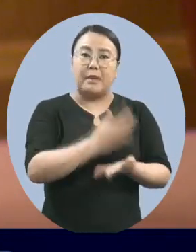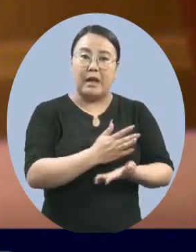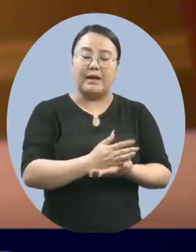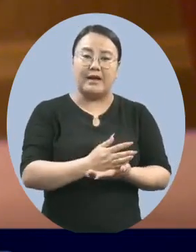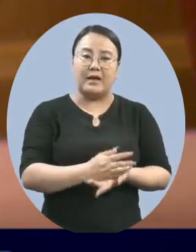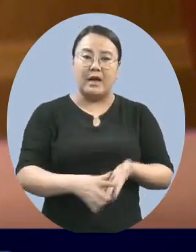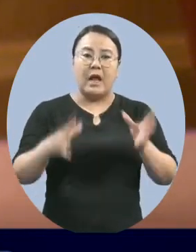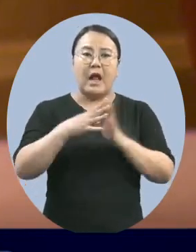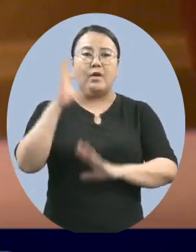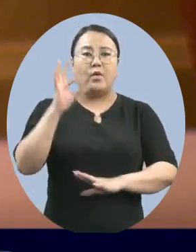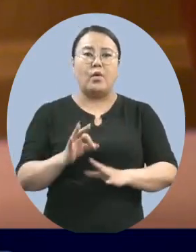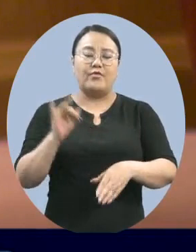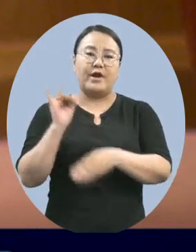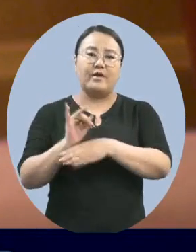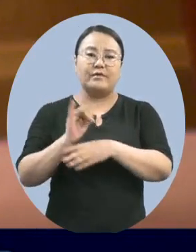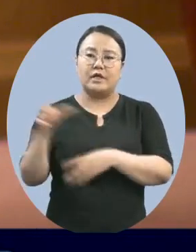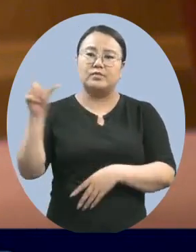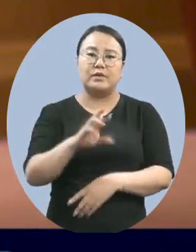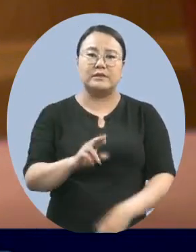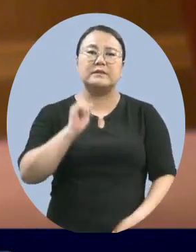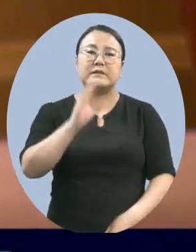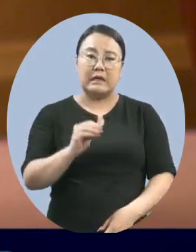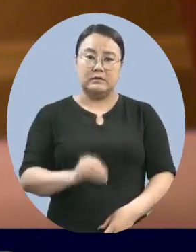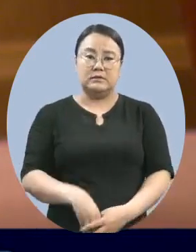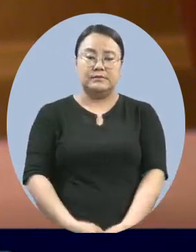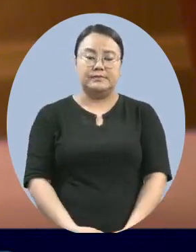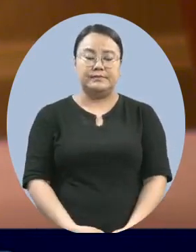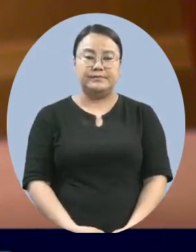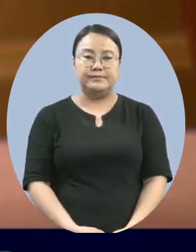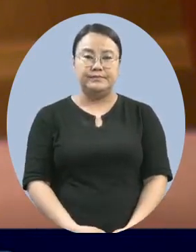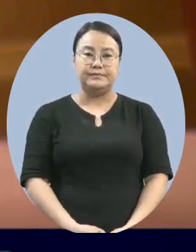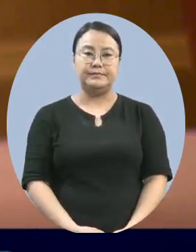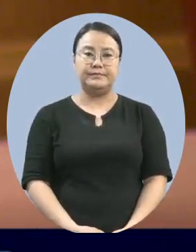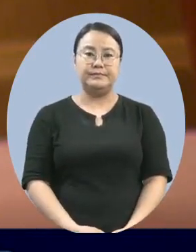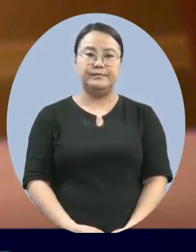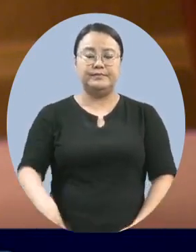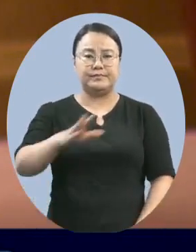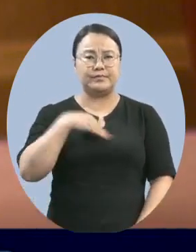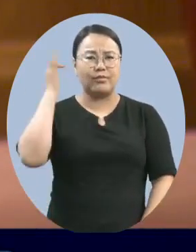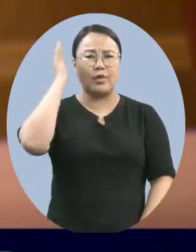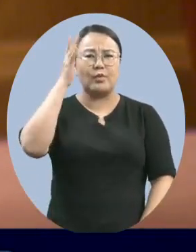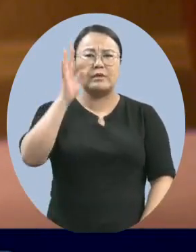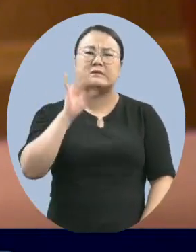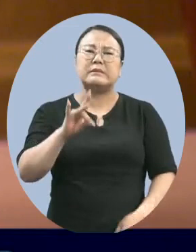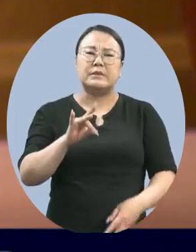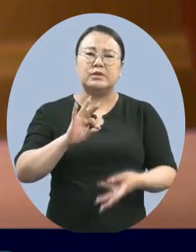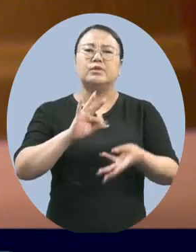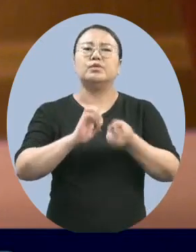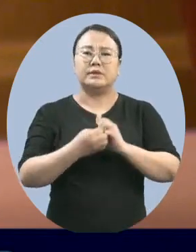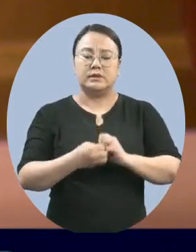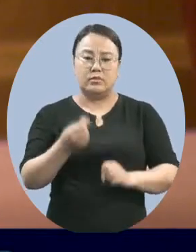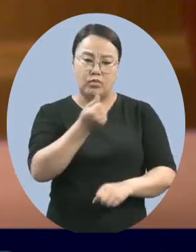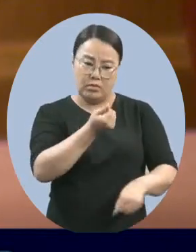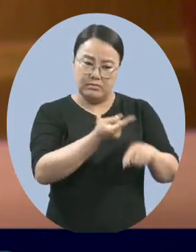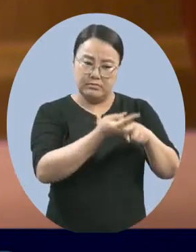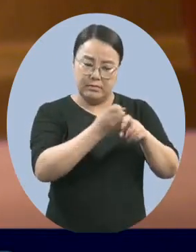хийсний 10% инфляц нэг оронтой тооро оруулах инфляц харагдав. Тэгэхээр энэ дээр энэ ямар бодлого явж байгаа юм бэ? Энэ